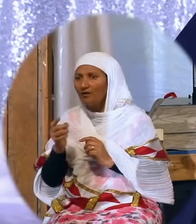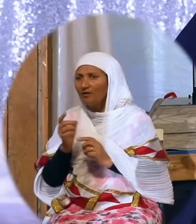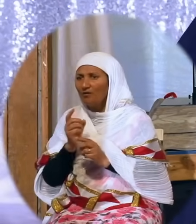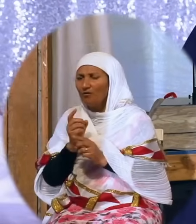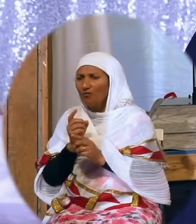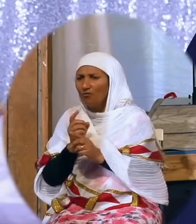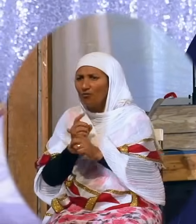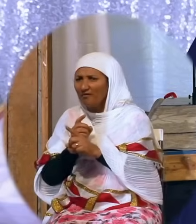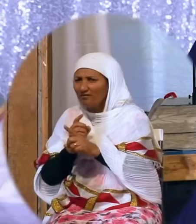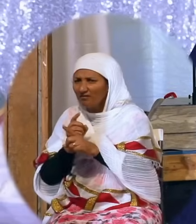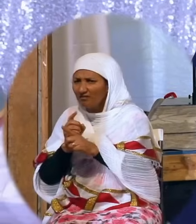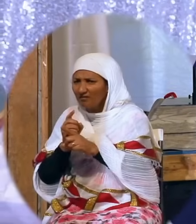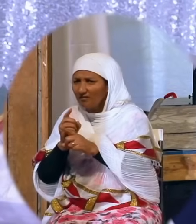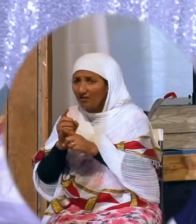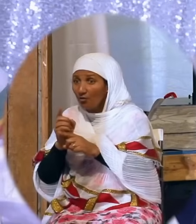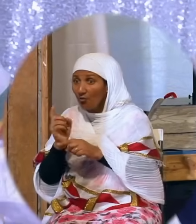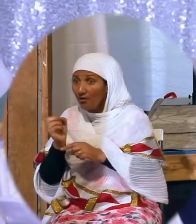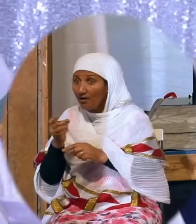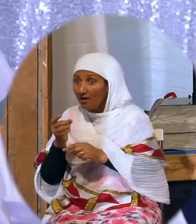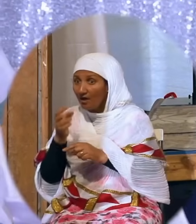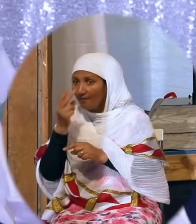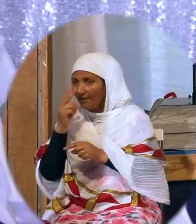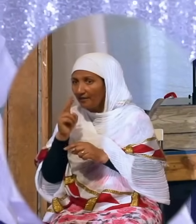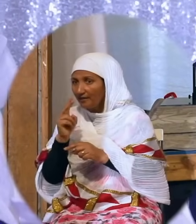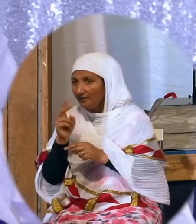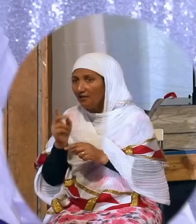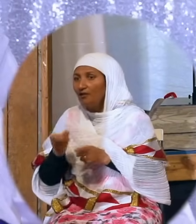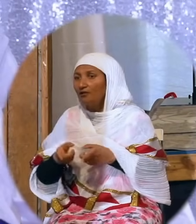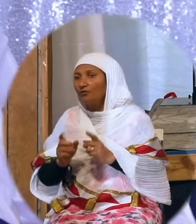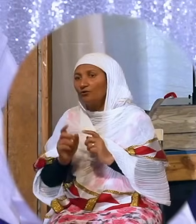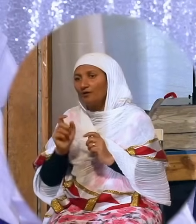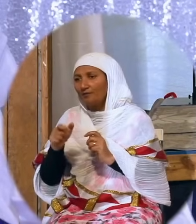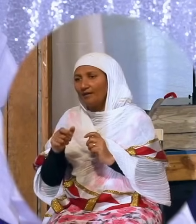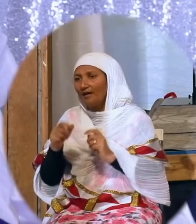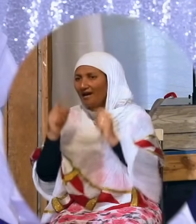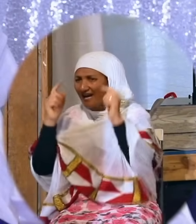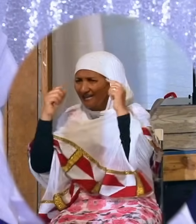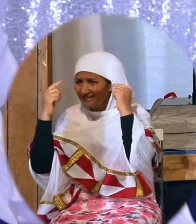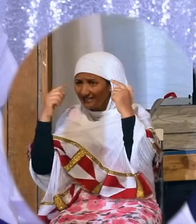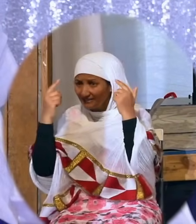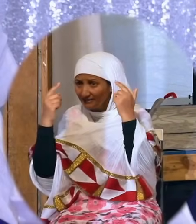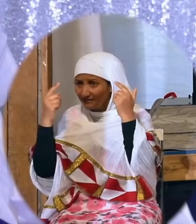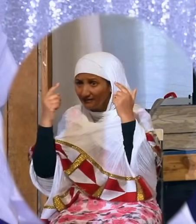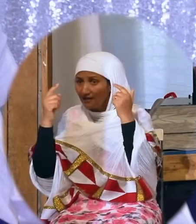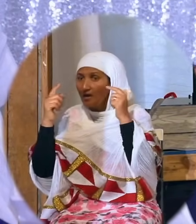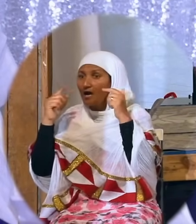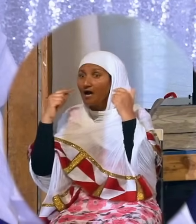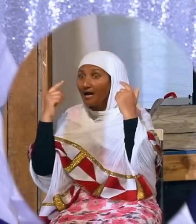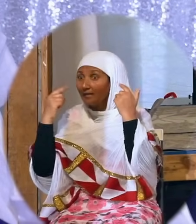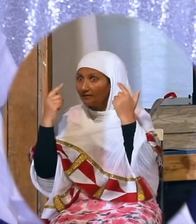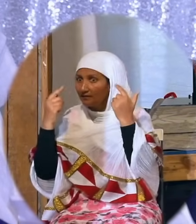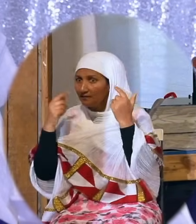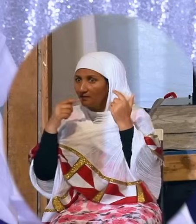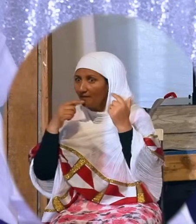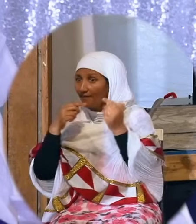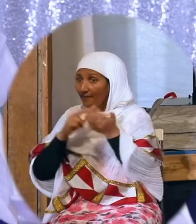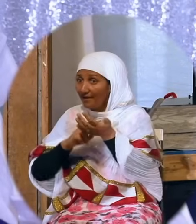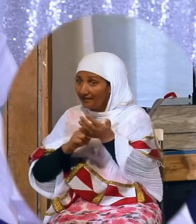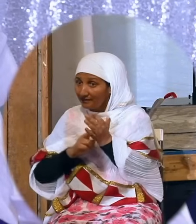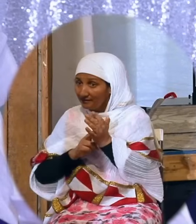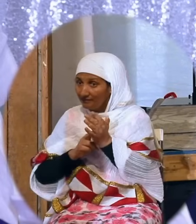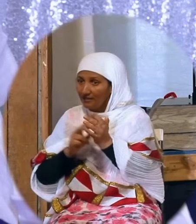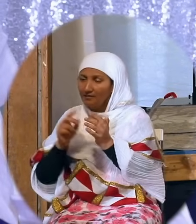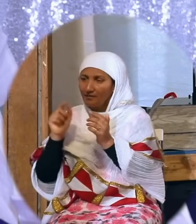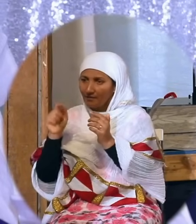እና የሚኖረን አመለካከት ከእውነት አያሸሸ ኃጢአቱን ኃጢአት የምንል መሆን አለብን ማለት ሌላ ነገር የለው።